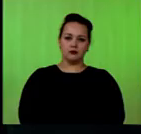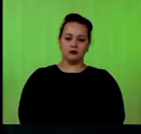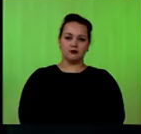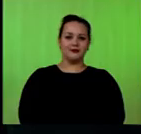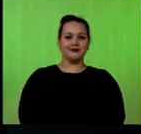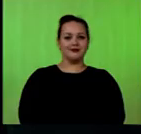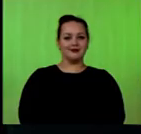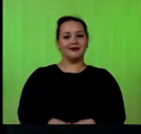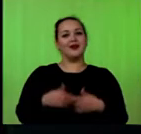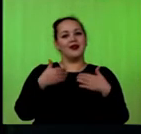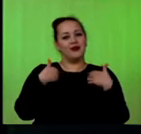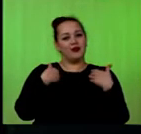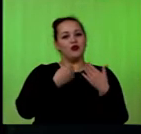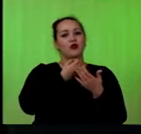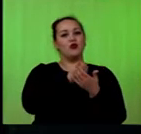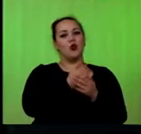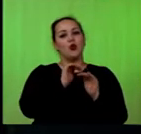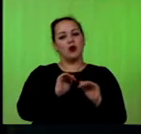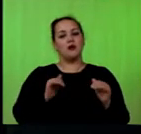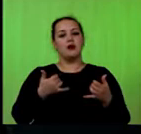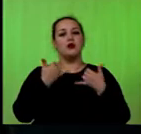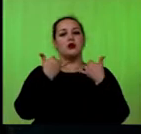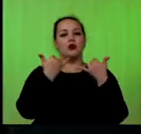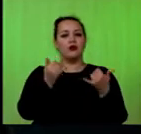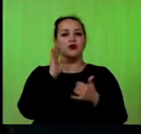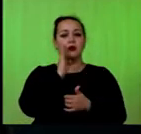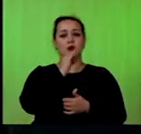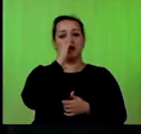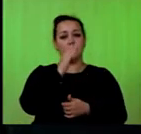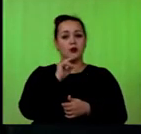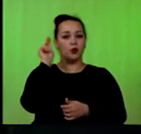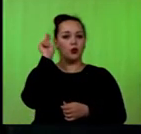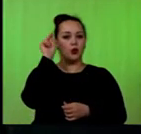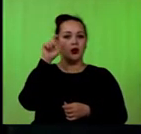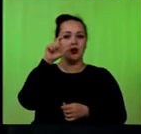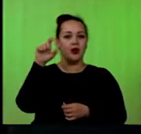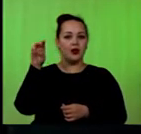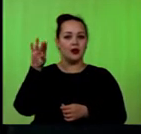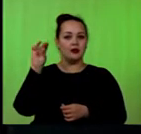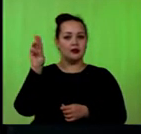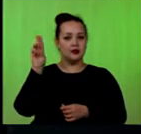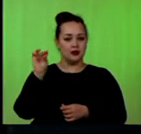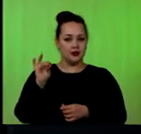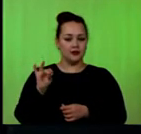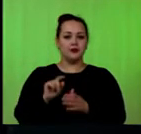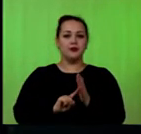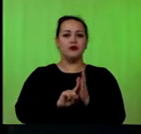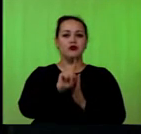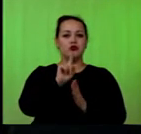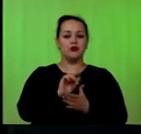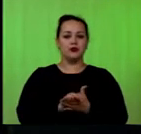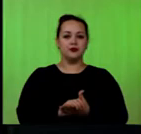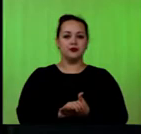здравствуйте дорогие ребята и уважаемые родители у нас урок этики мы начинаем